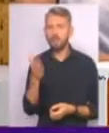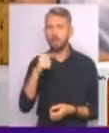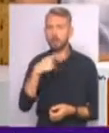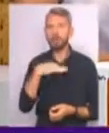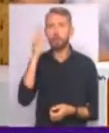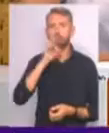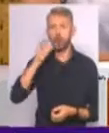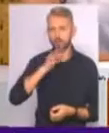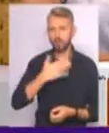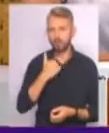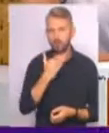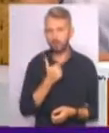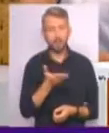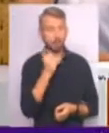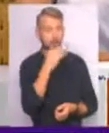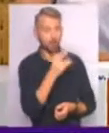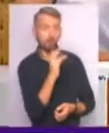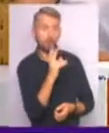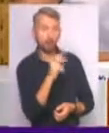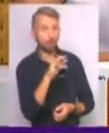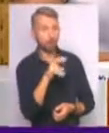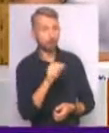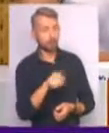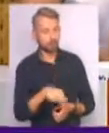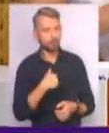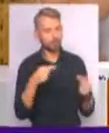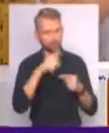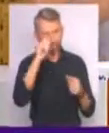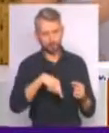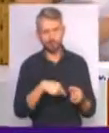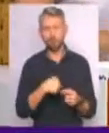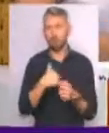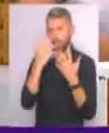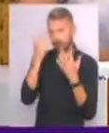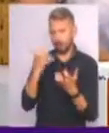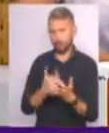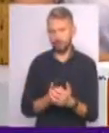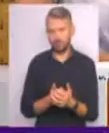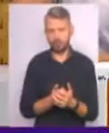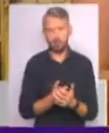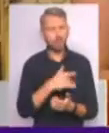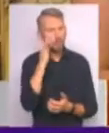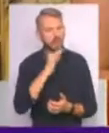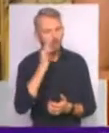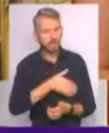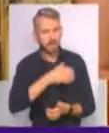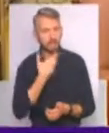солодки. Давайте скажем и про Кока-Колу тоже. Вот про Кока-Колу знаю точно. Я ее люблю. Ну, в принципе, сладкие напитки. Так.